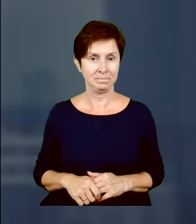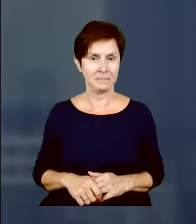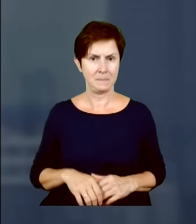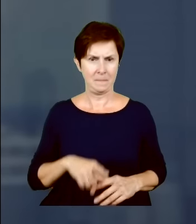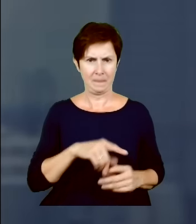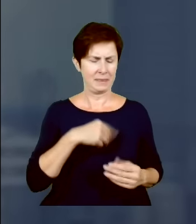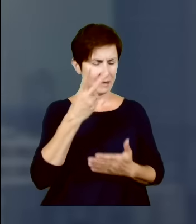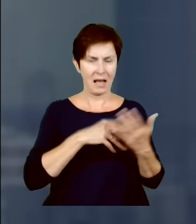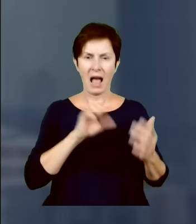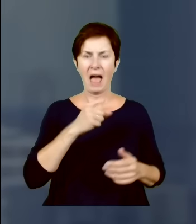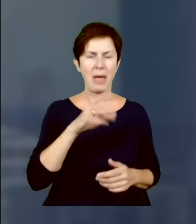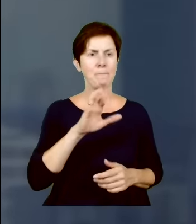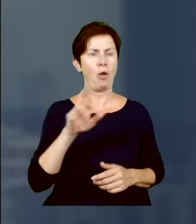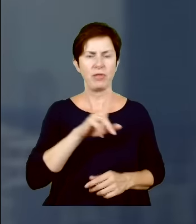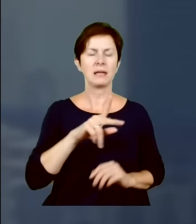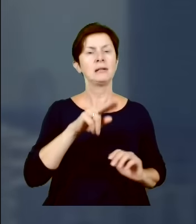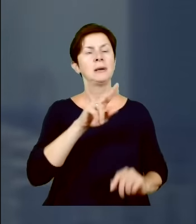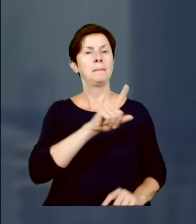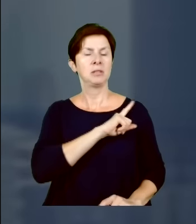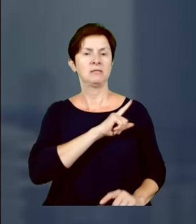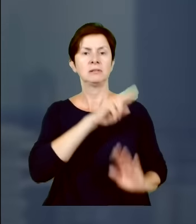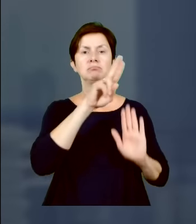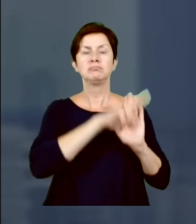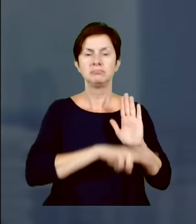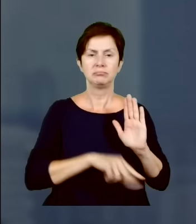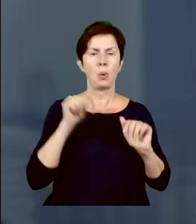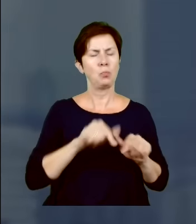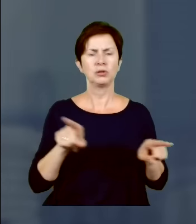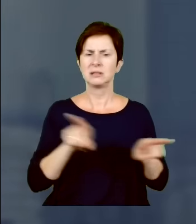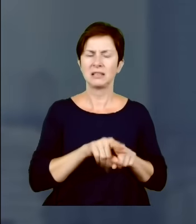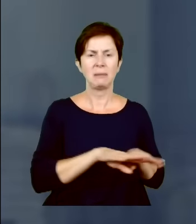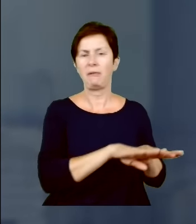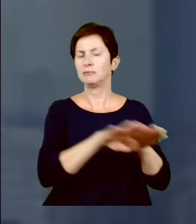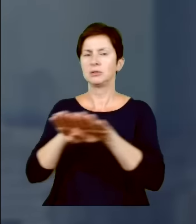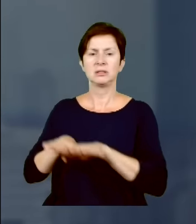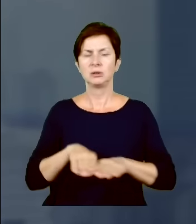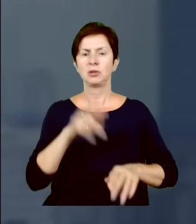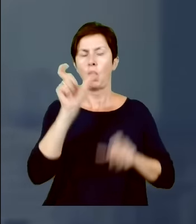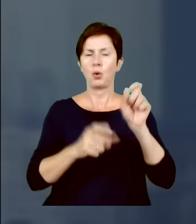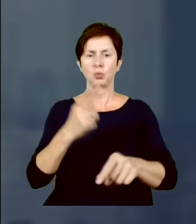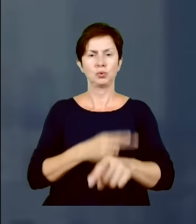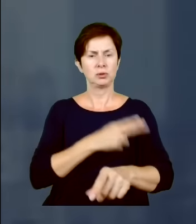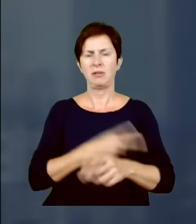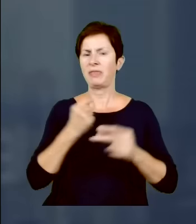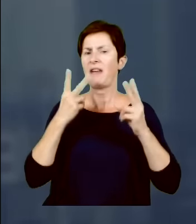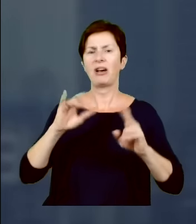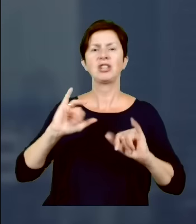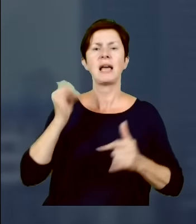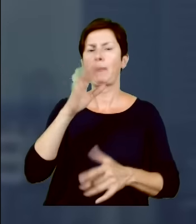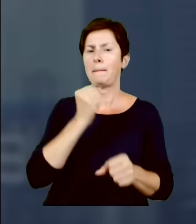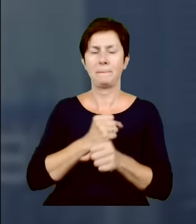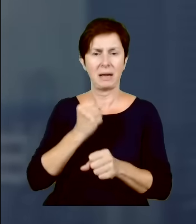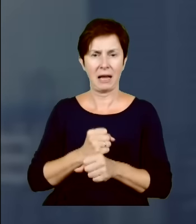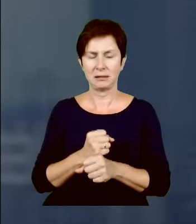stanowisku że przestrzeganie standardów obowiązuje wszystkich urzędników bez względu na zajmowane stanowisko to sobie myślę